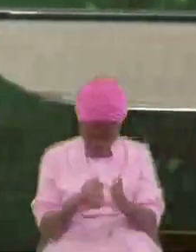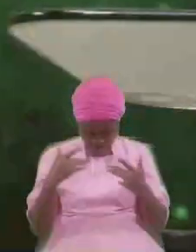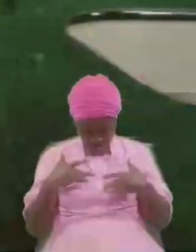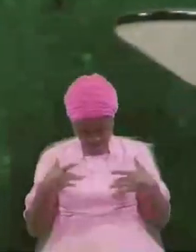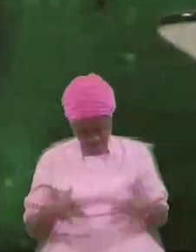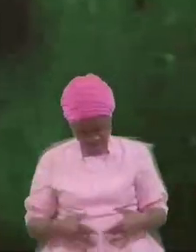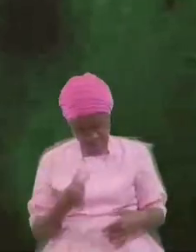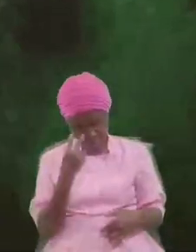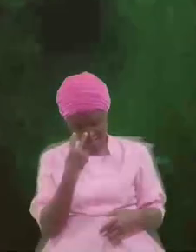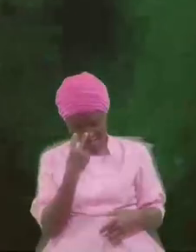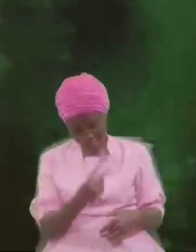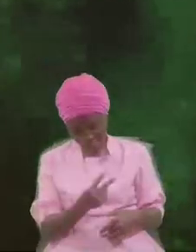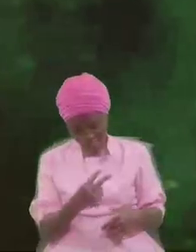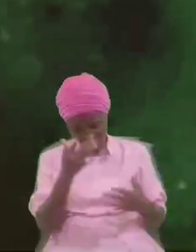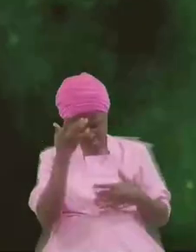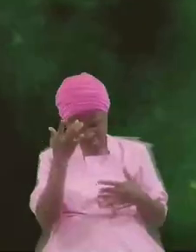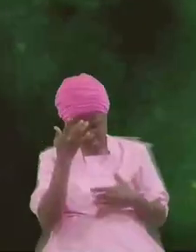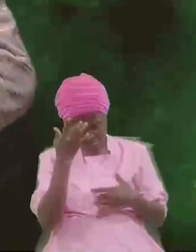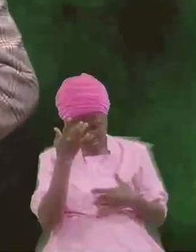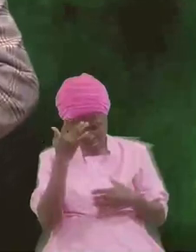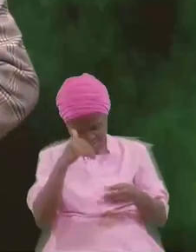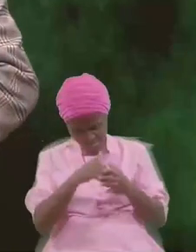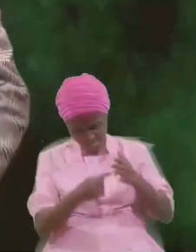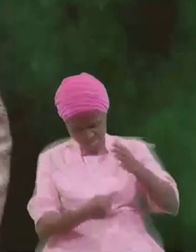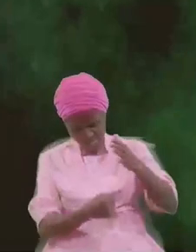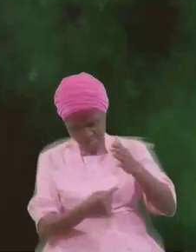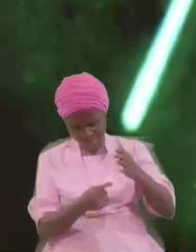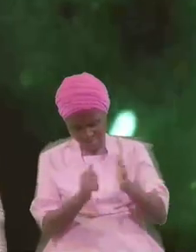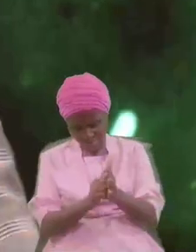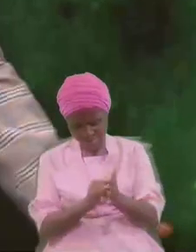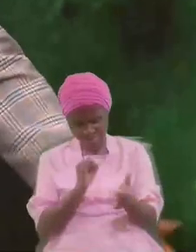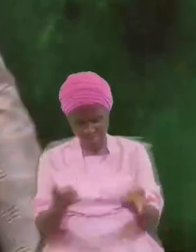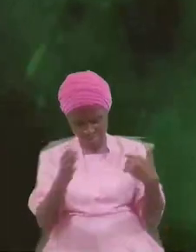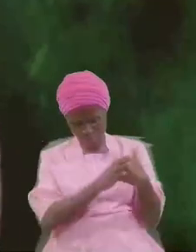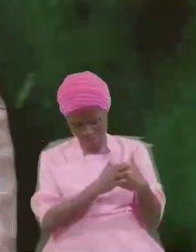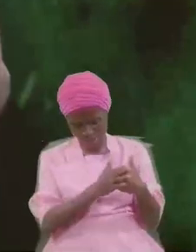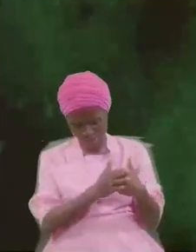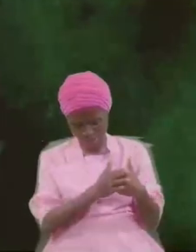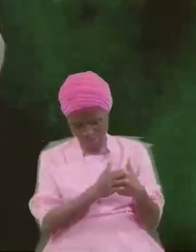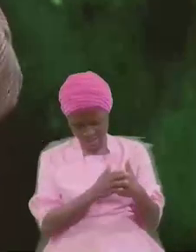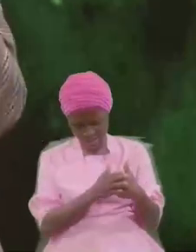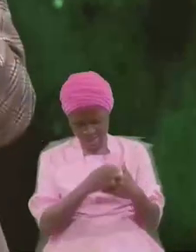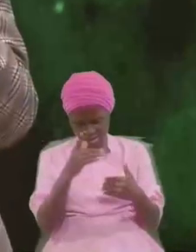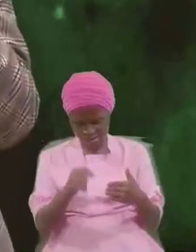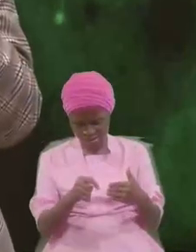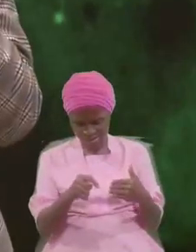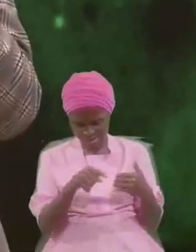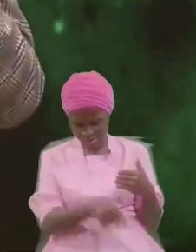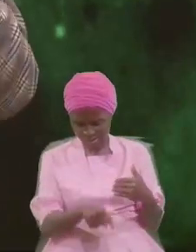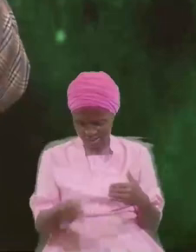Cette maladie visible a laissé dans le ventre, dans les pieds, dans les